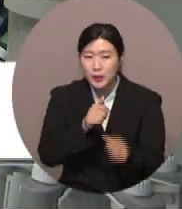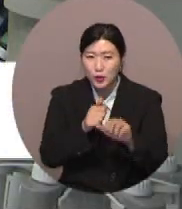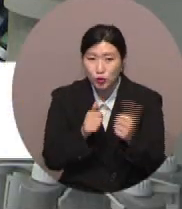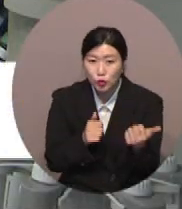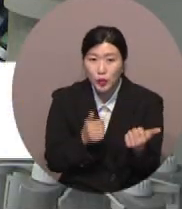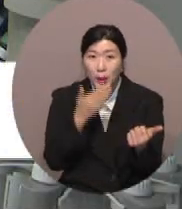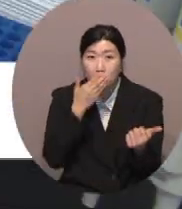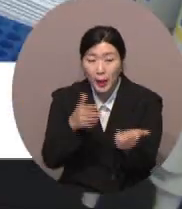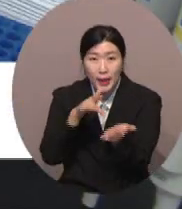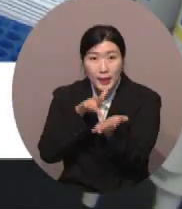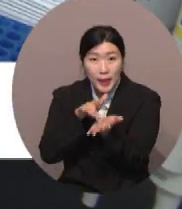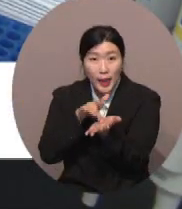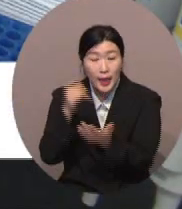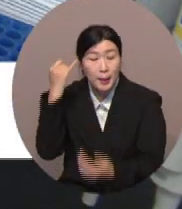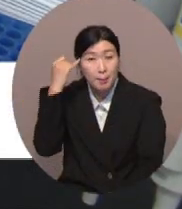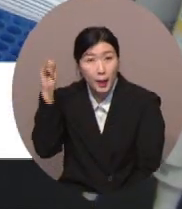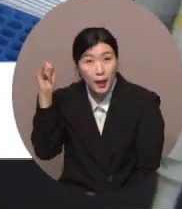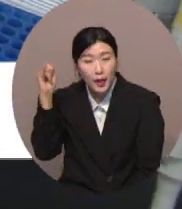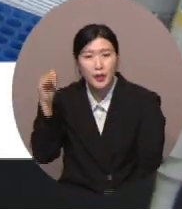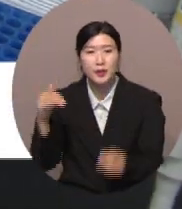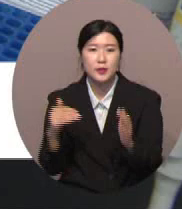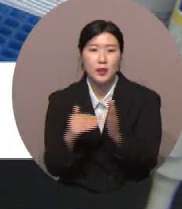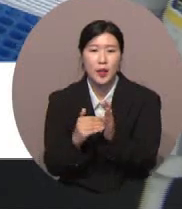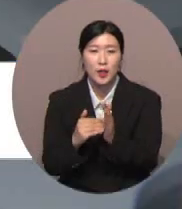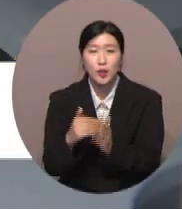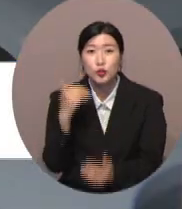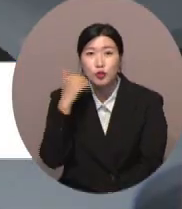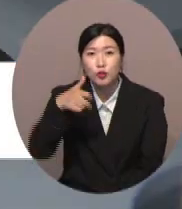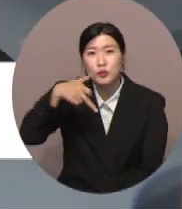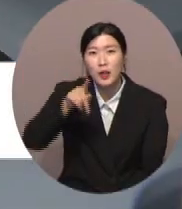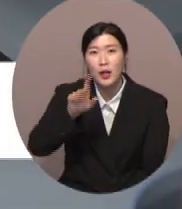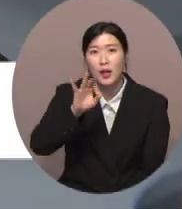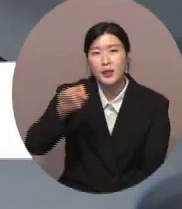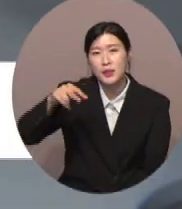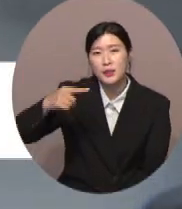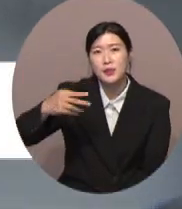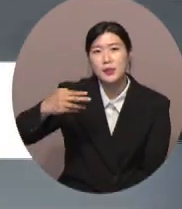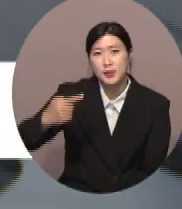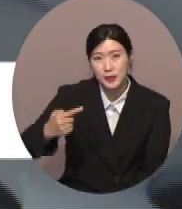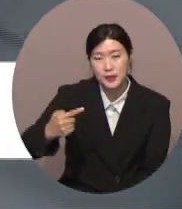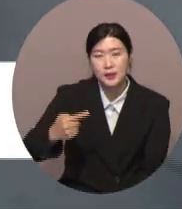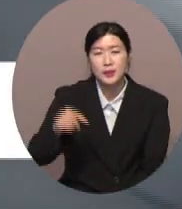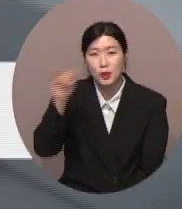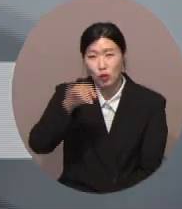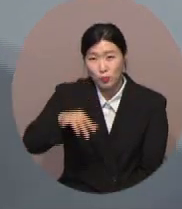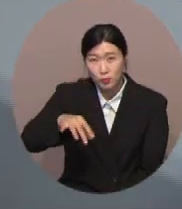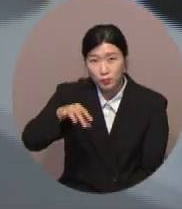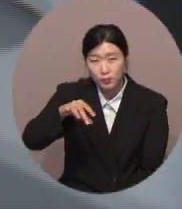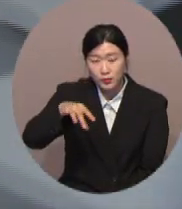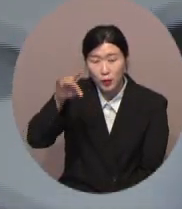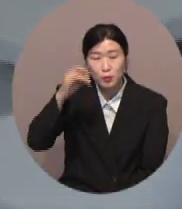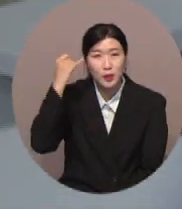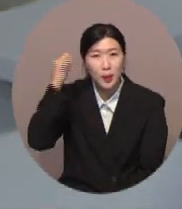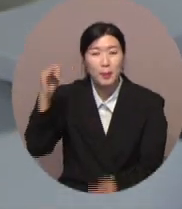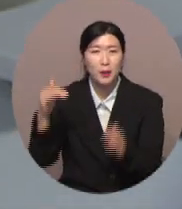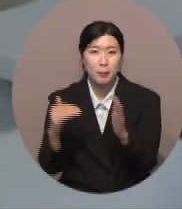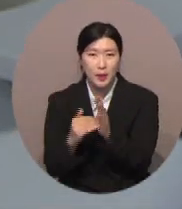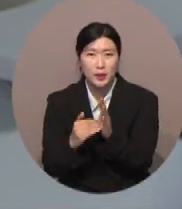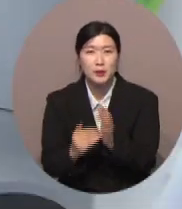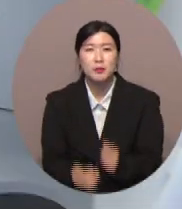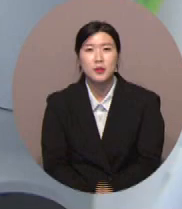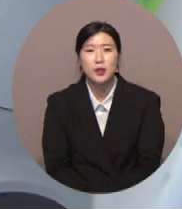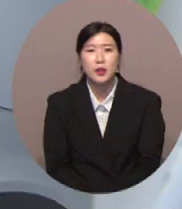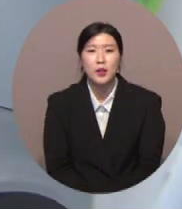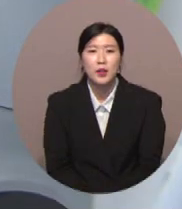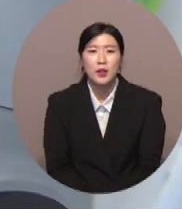을의 선택적으로 제거하는 치료 기술을 카이스트 연구팀이 세계 최초로 개발했습니다 베타 아밀로이드 를